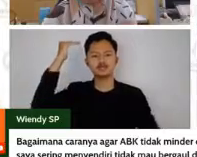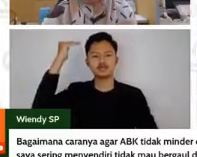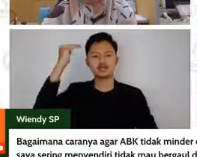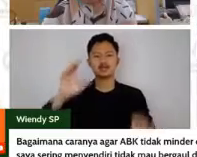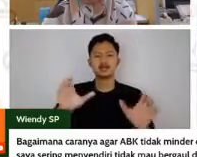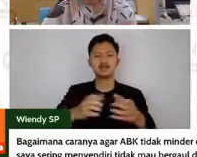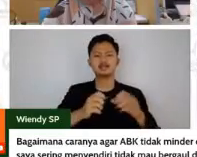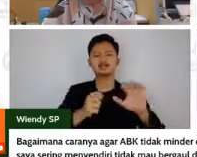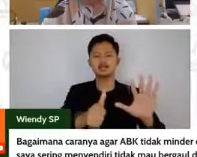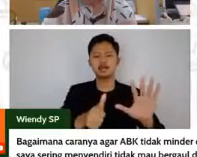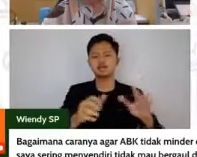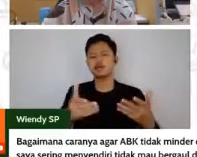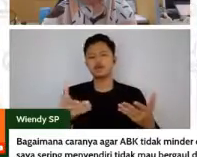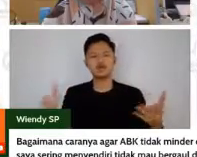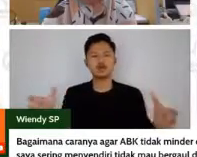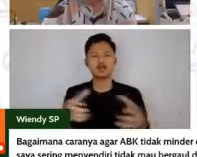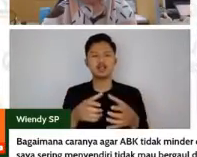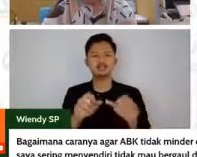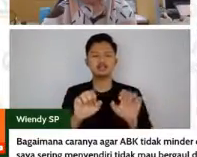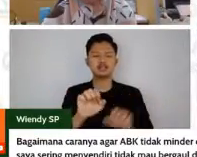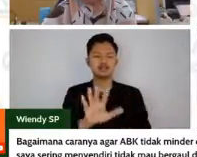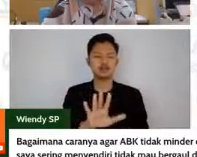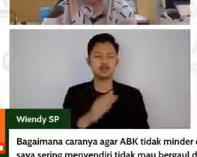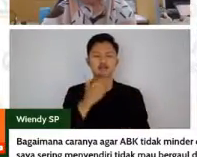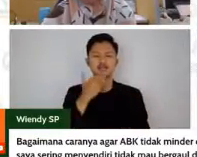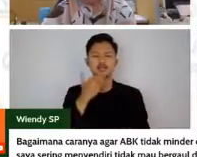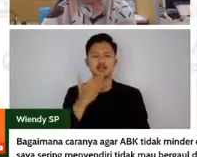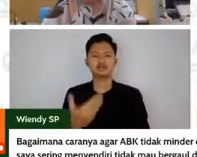kelas 5, gitu kan? Ini biasanya